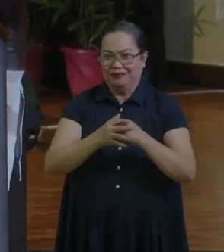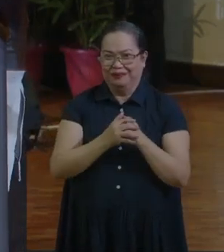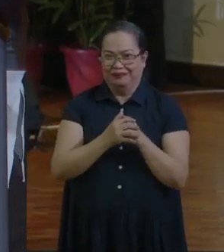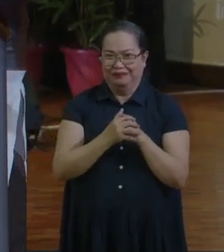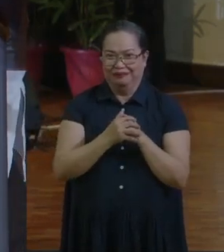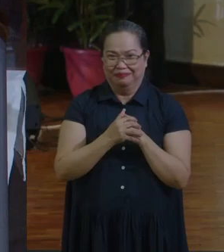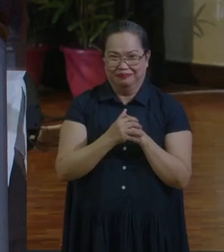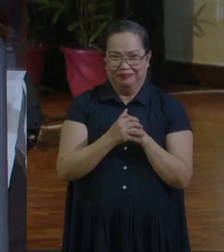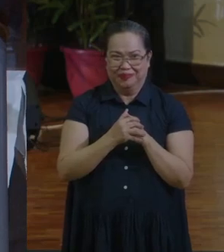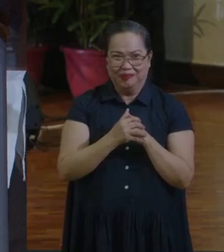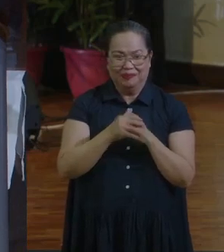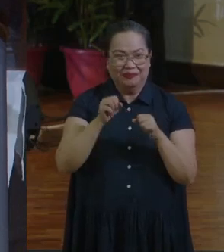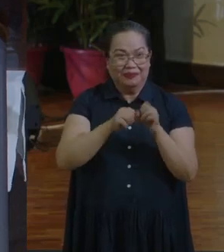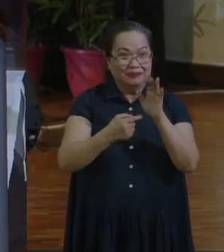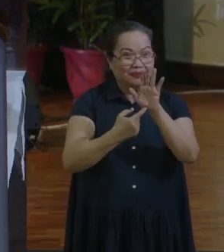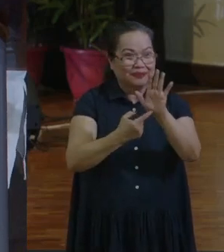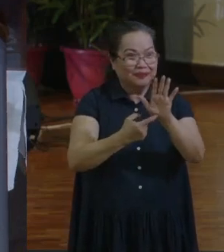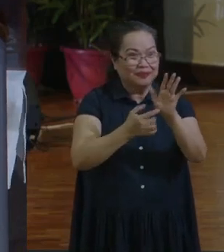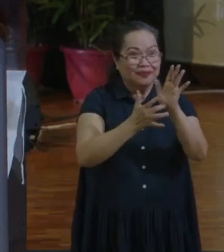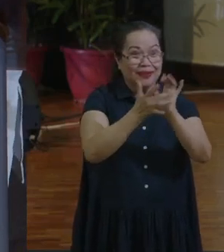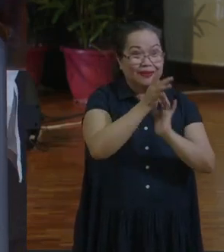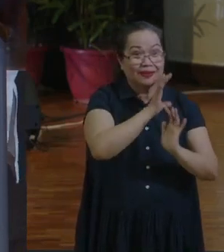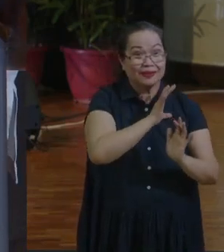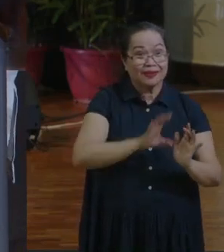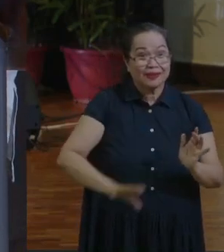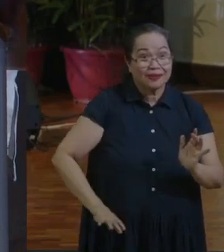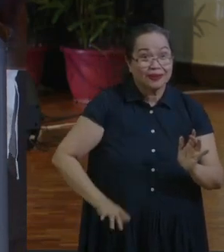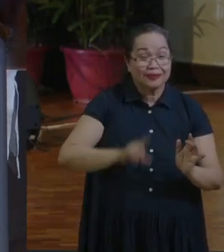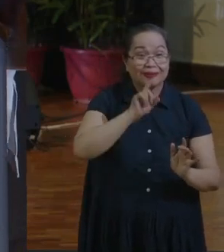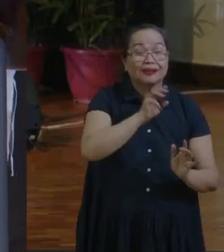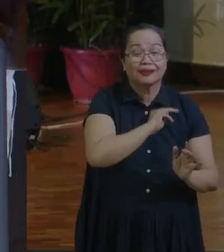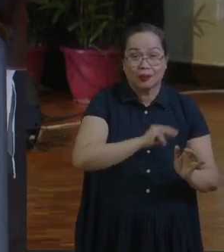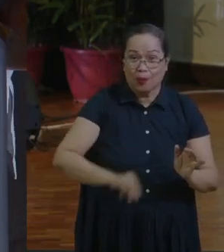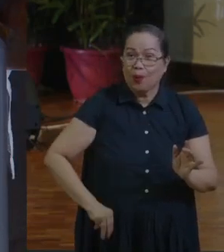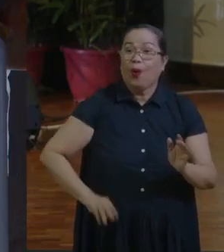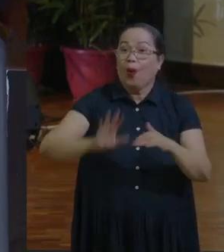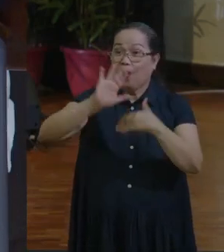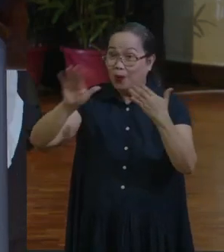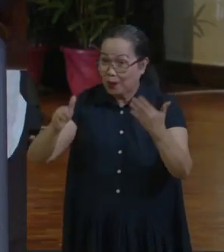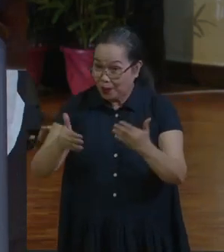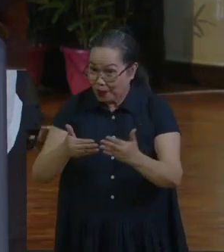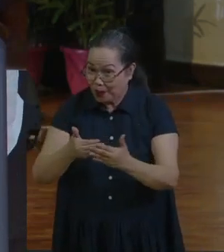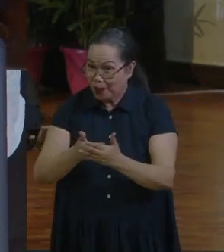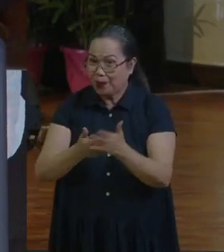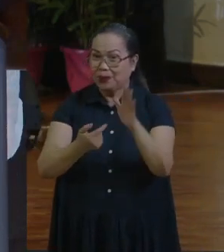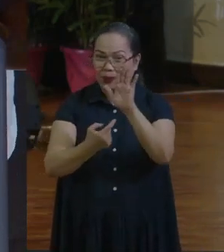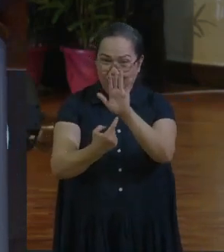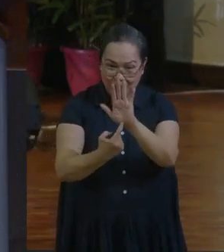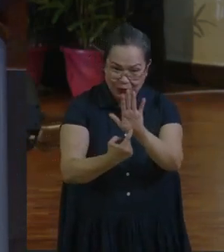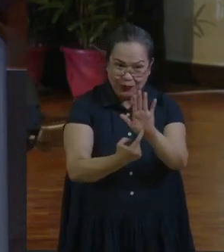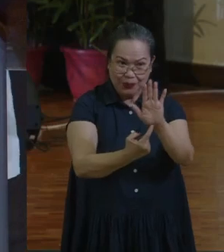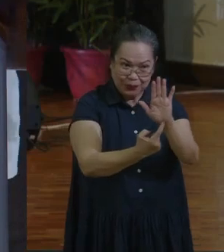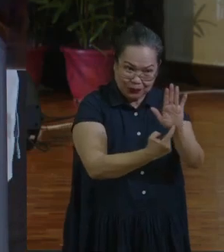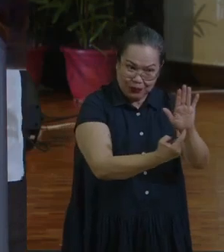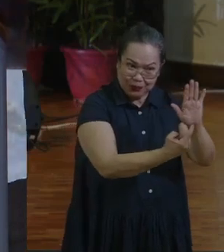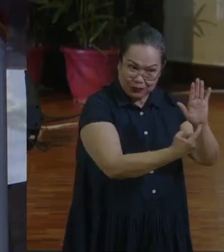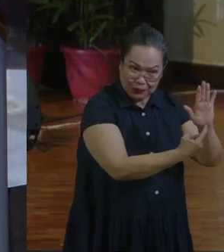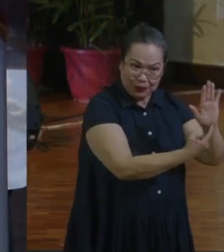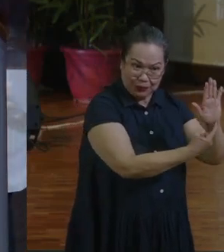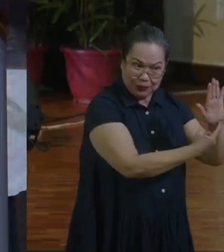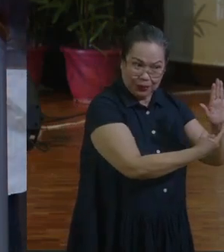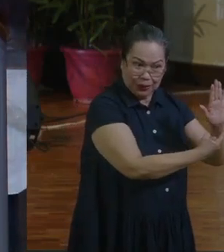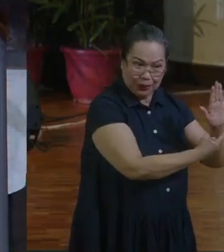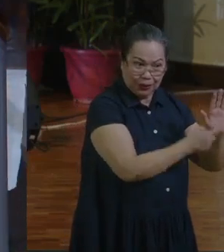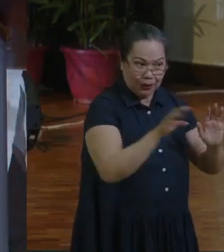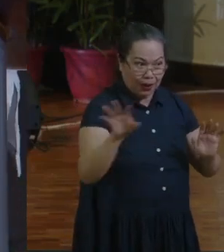Hindi may kakaila na si Kristo Jesus ka ang Mesiyas. Lahat nung ipinakita niyang ginawa niya, doon sa harap ng